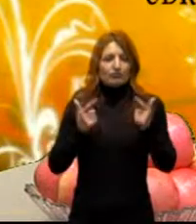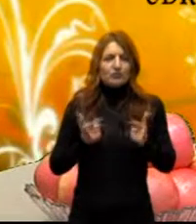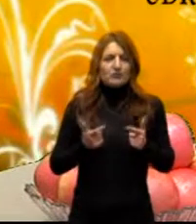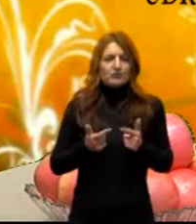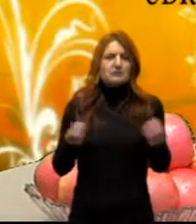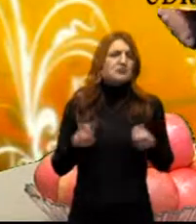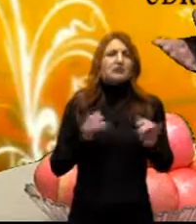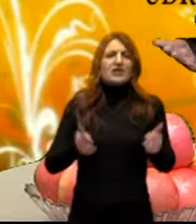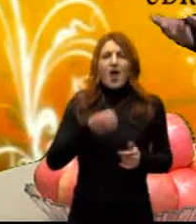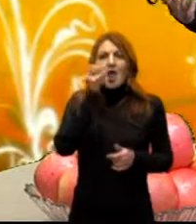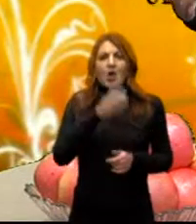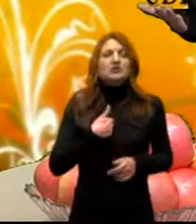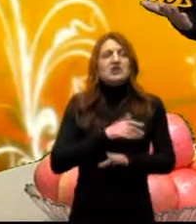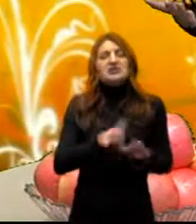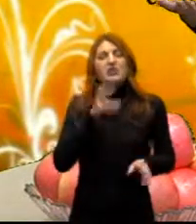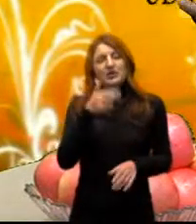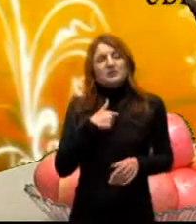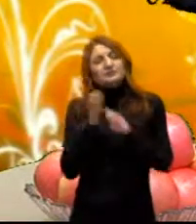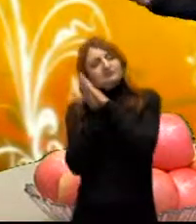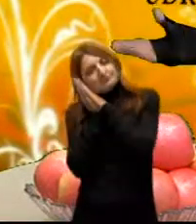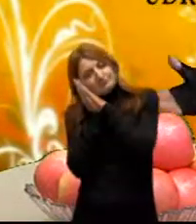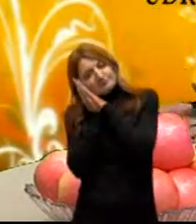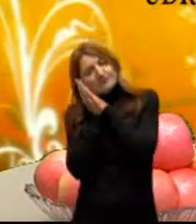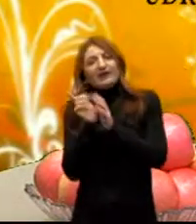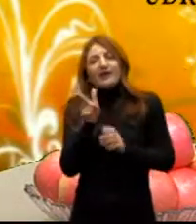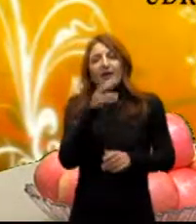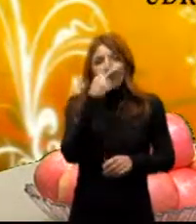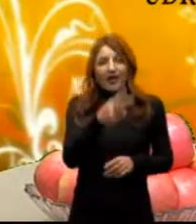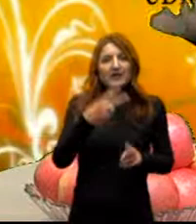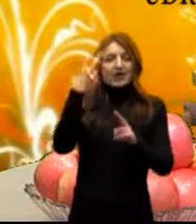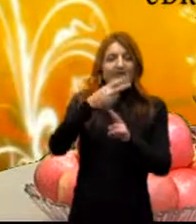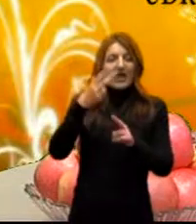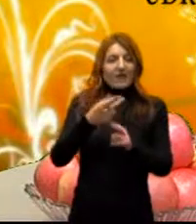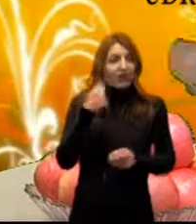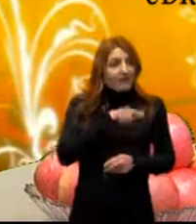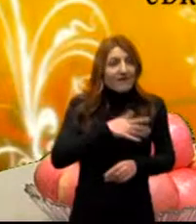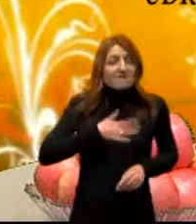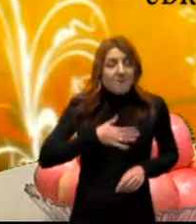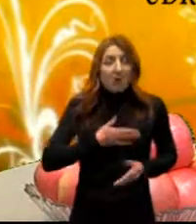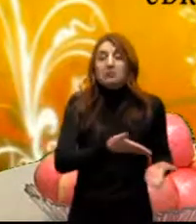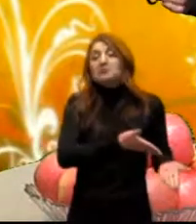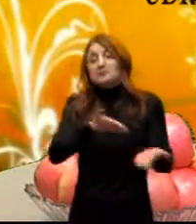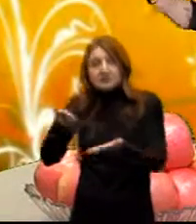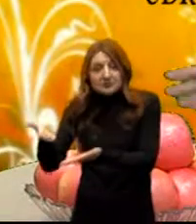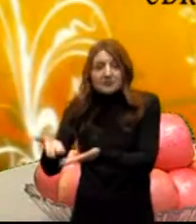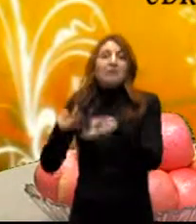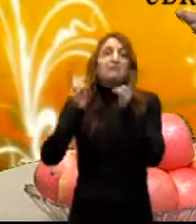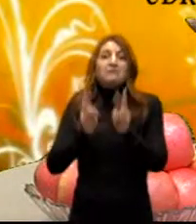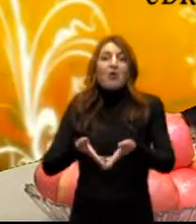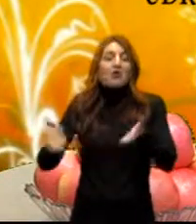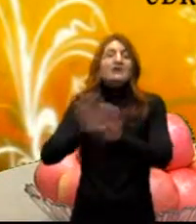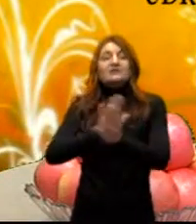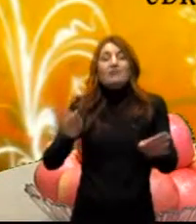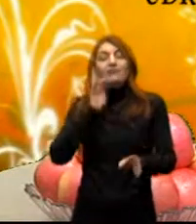zlo željeti samo ležati, gledati televiziju, ako ti je to baš silna sreća i sad si se ispunio,